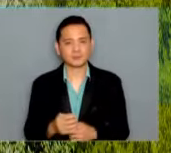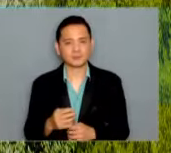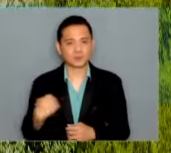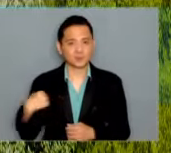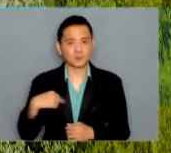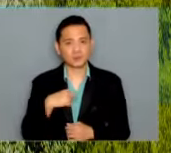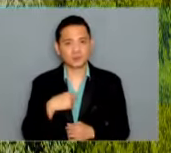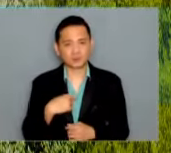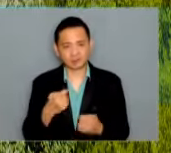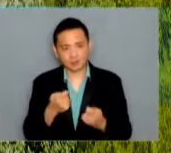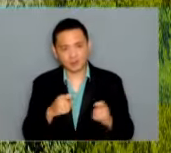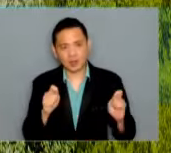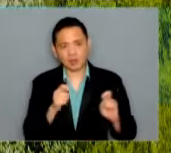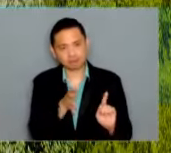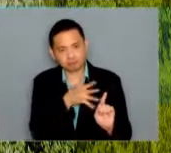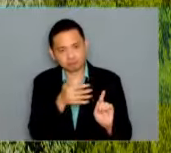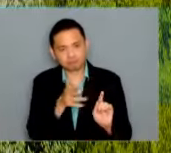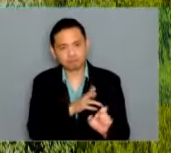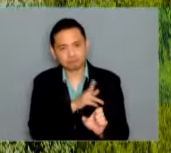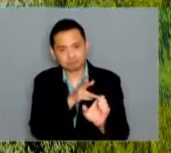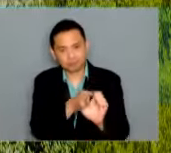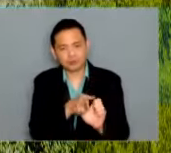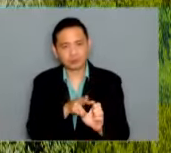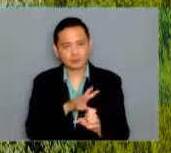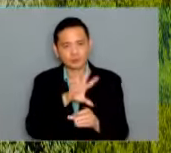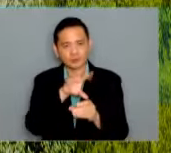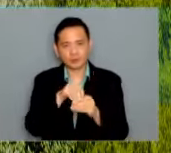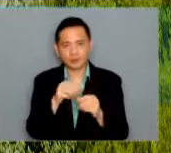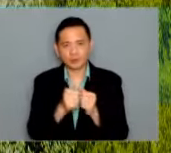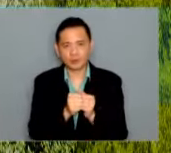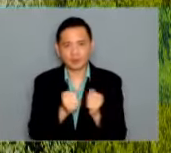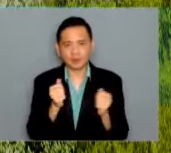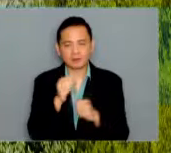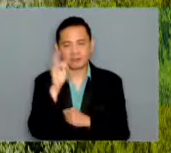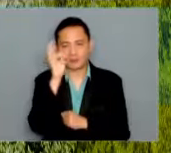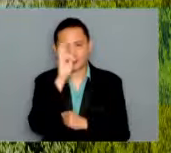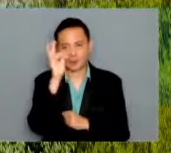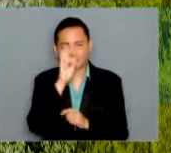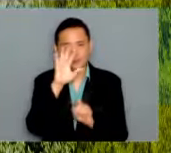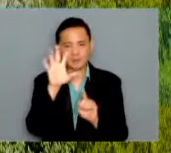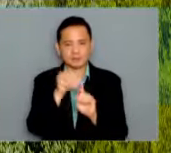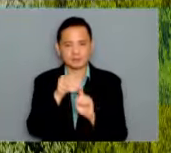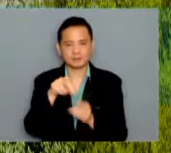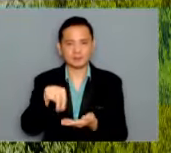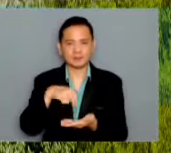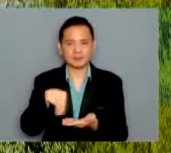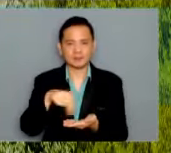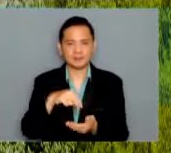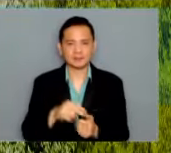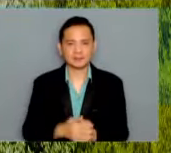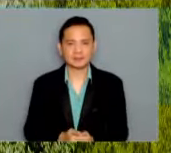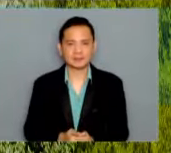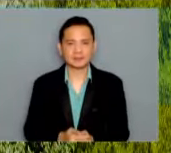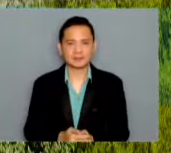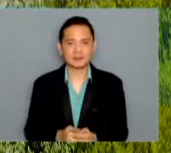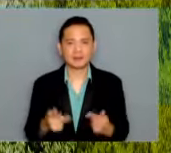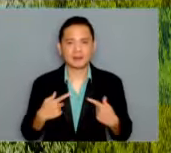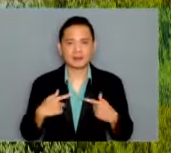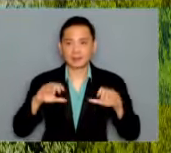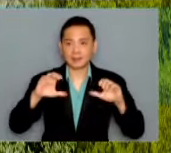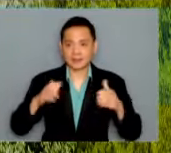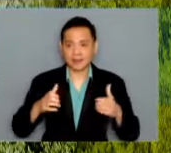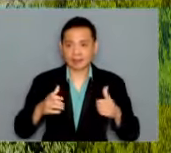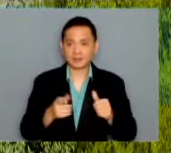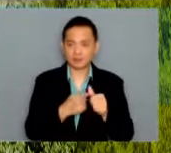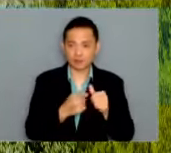her legacy. So folk dancing. And then, it started as a mixed dance class dun sa